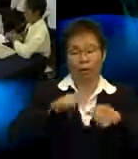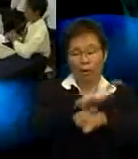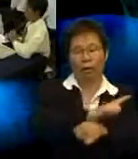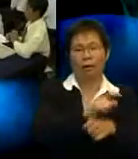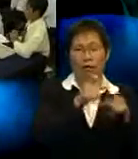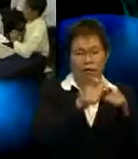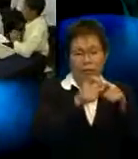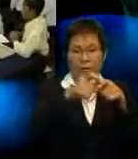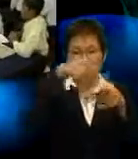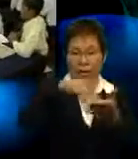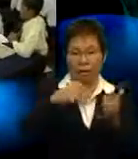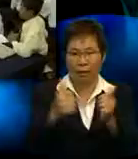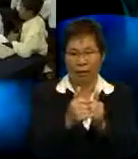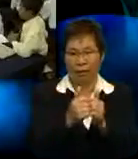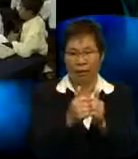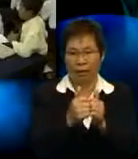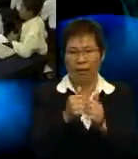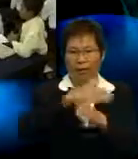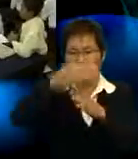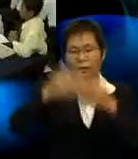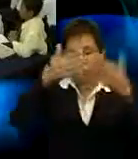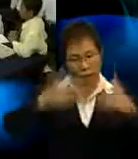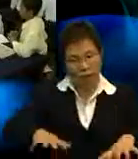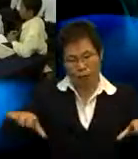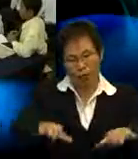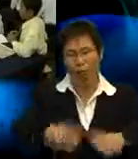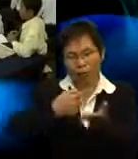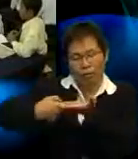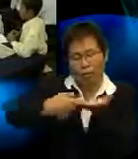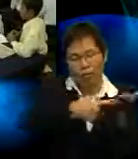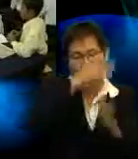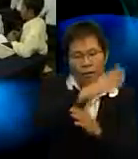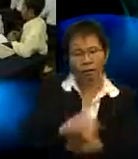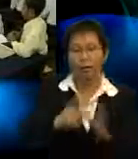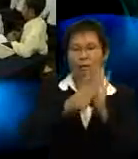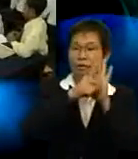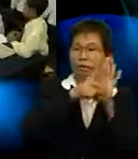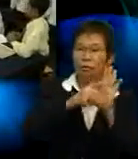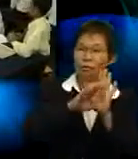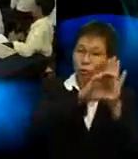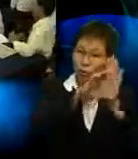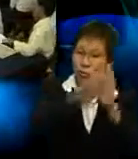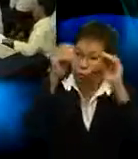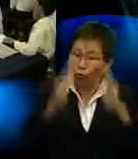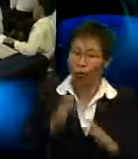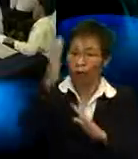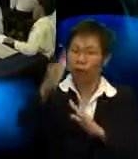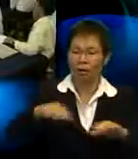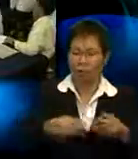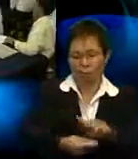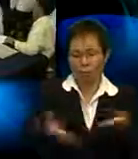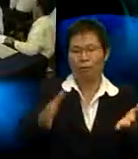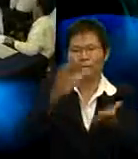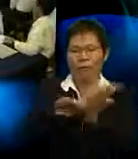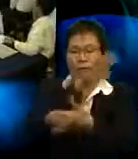ini dengan betul. Setelah selesai menjalankan perbincangan dan demonstrasi, guru akan mengedarkan lembaran kerja